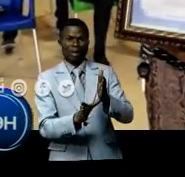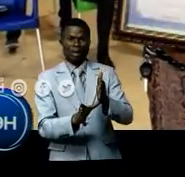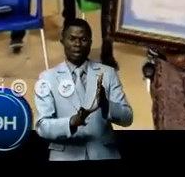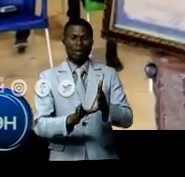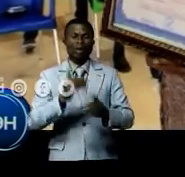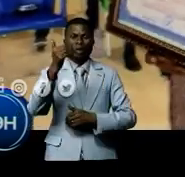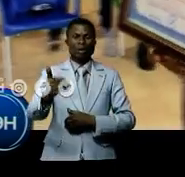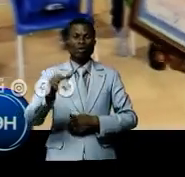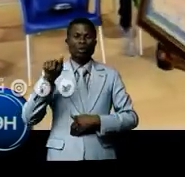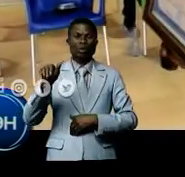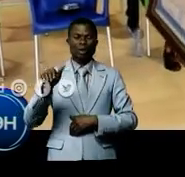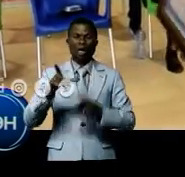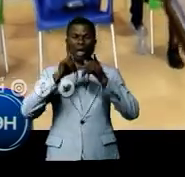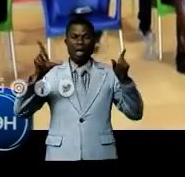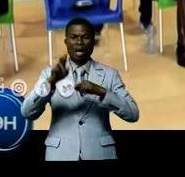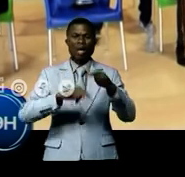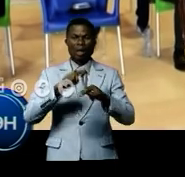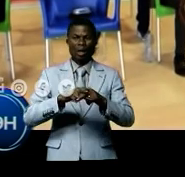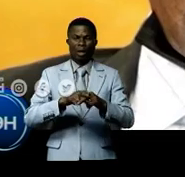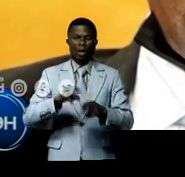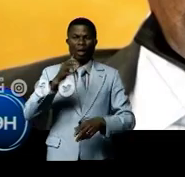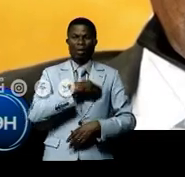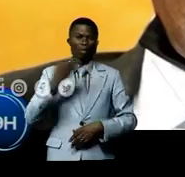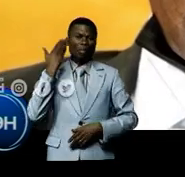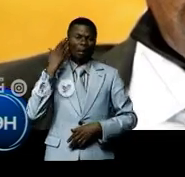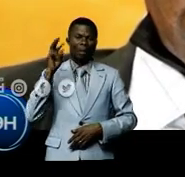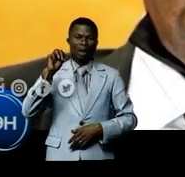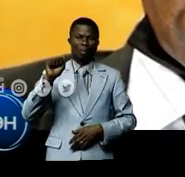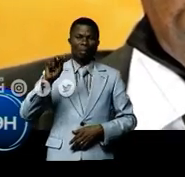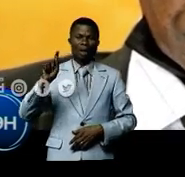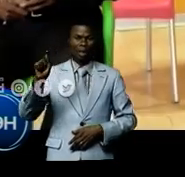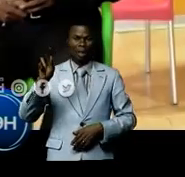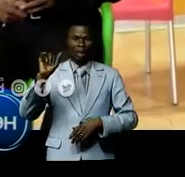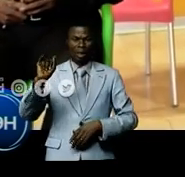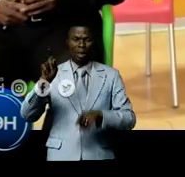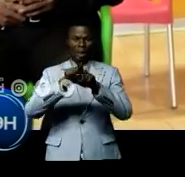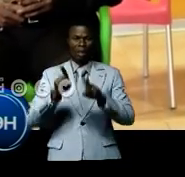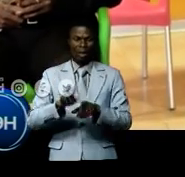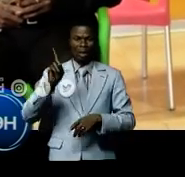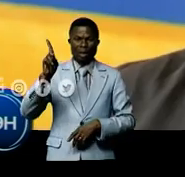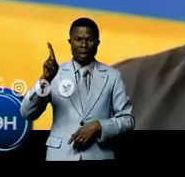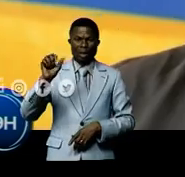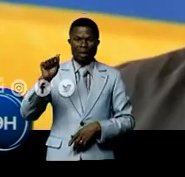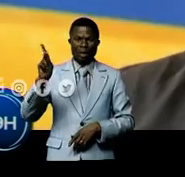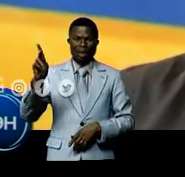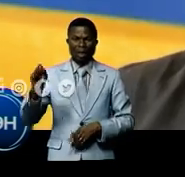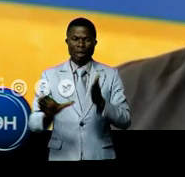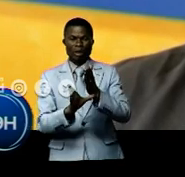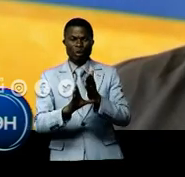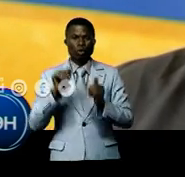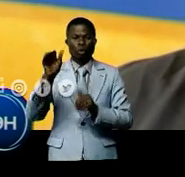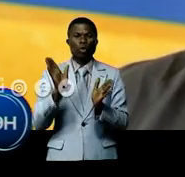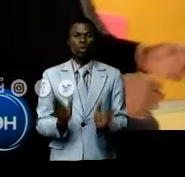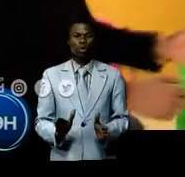le directeur de langue nationale, Martin Mambou, Nkoyiba Timba et Dake Maomba. Le sous-directeur Dieudonné